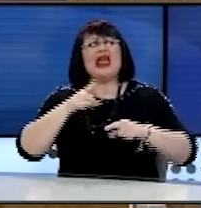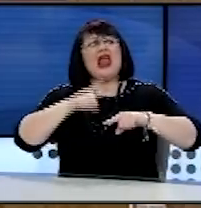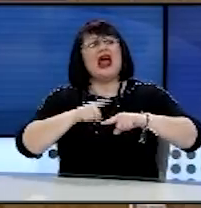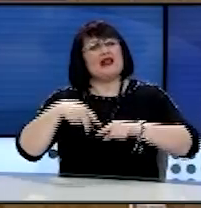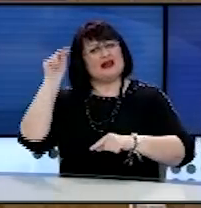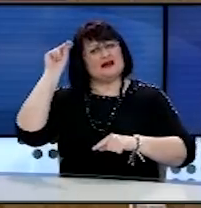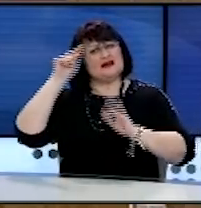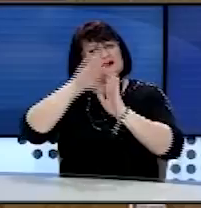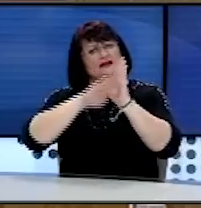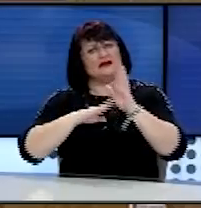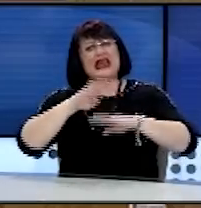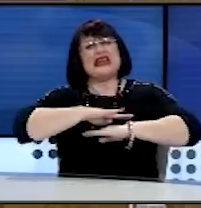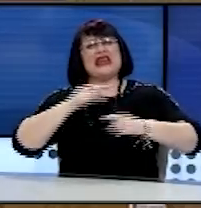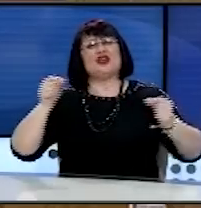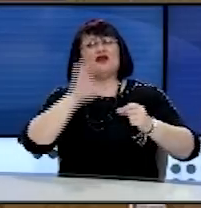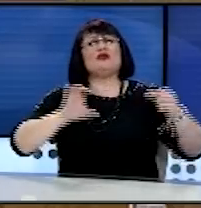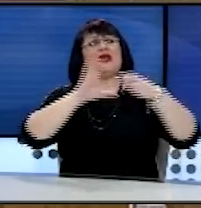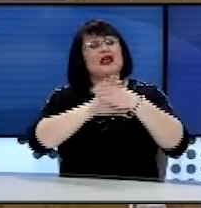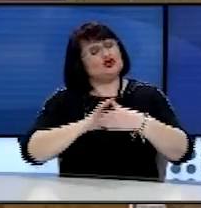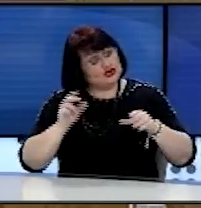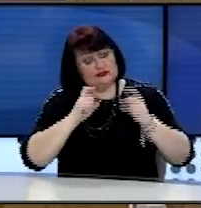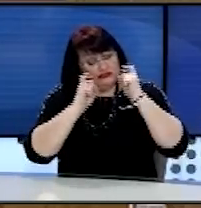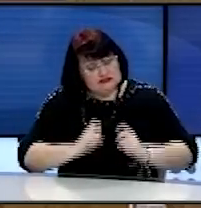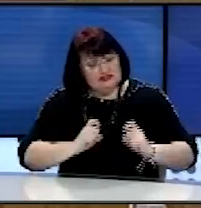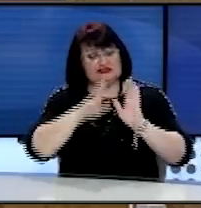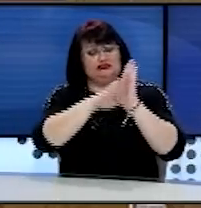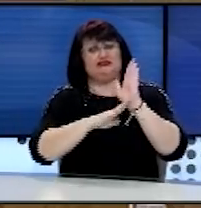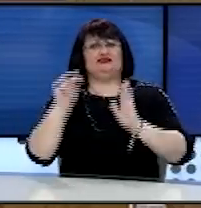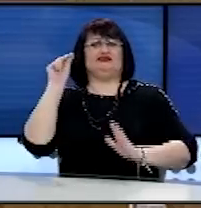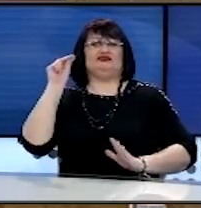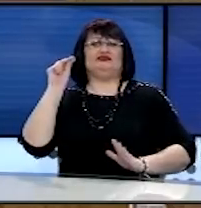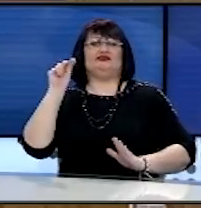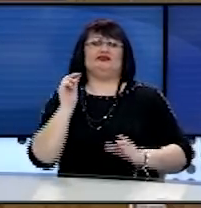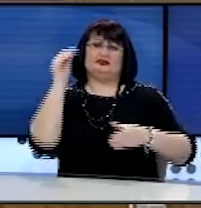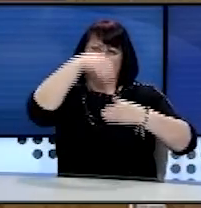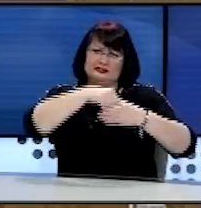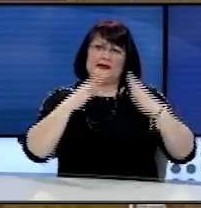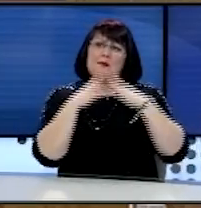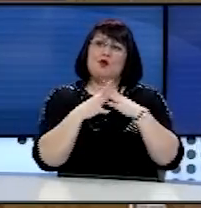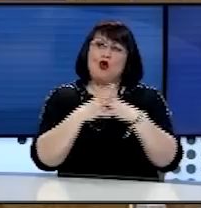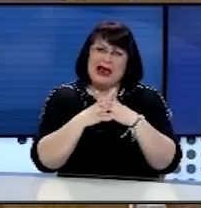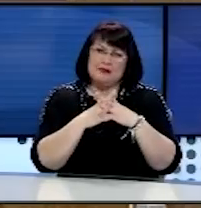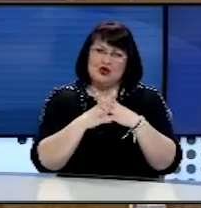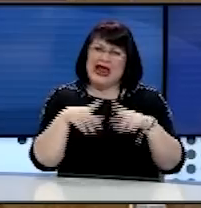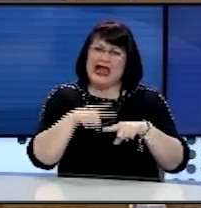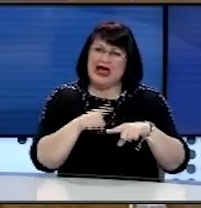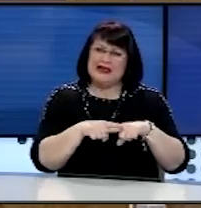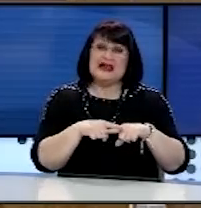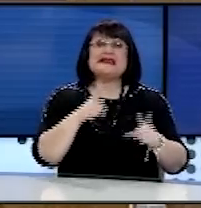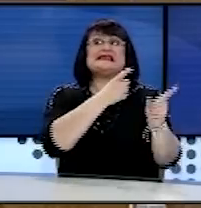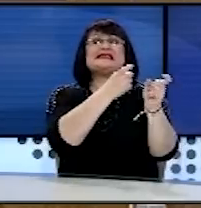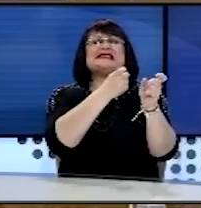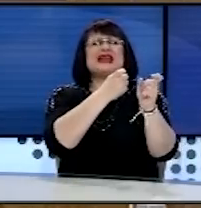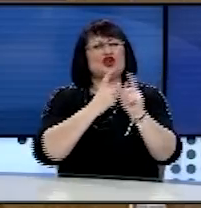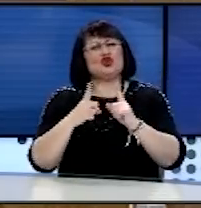τις δεσμεύσεις στο ΝΑΤΟ και την Ευρωπαϊκή Ένωση όταν η συμμετοχή της Ελλάδας στον πόλεμο και μέσω της χορήγησης